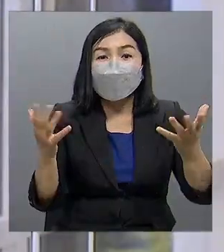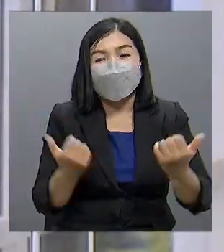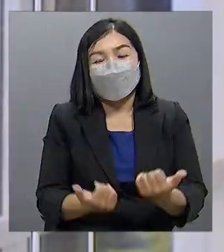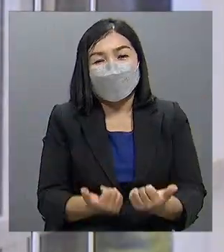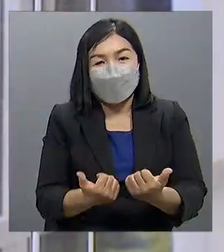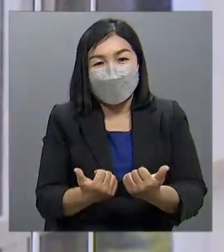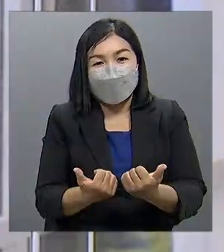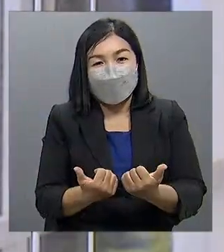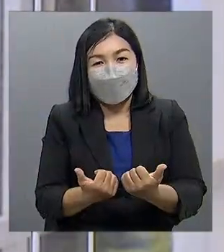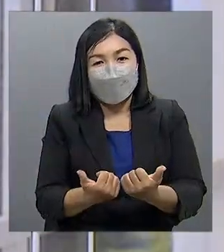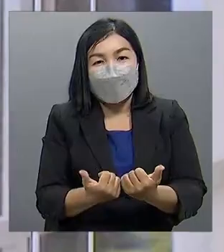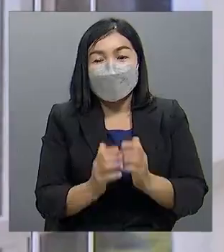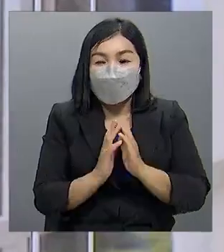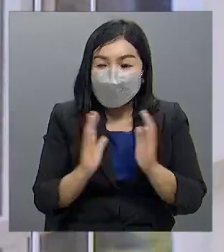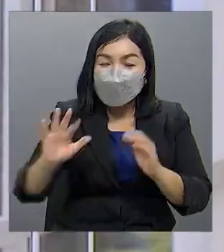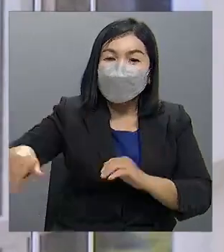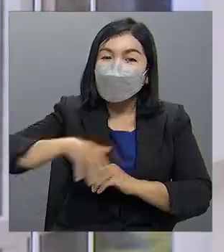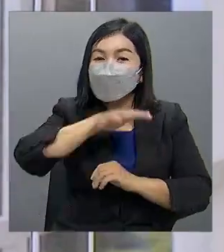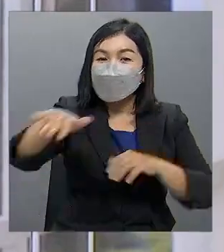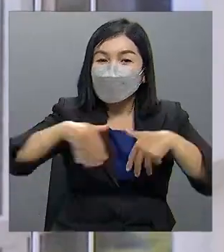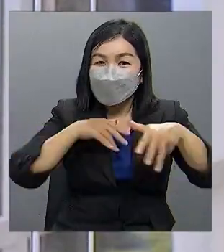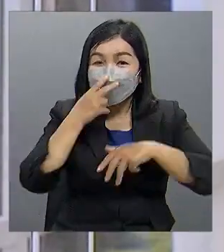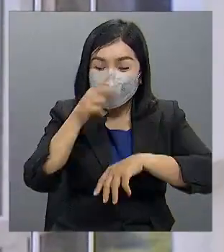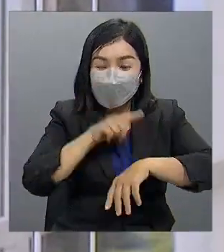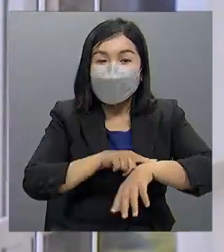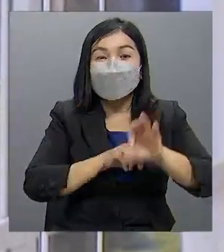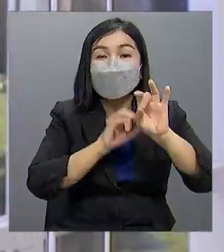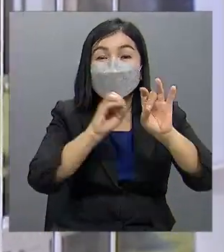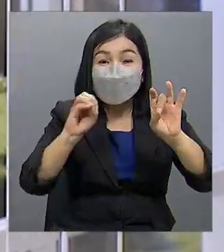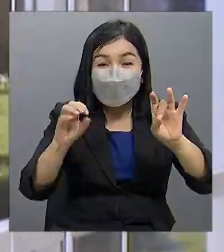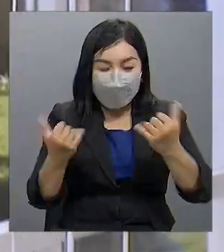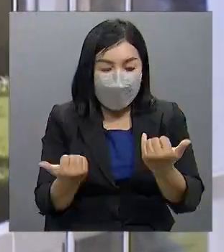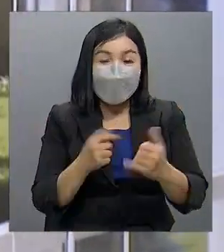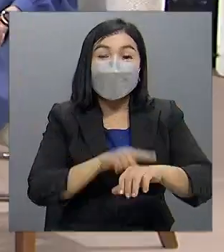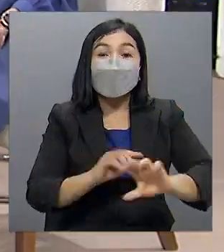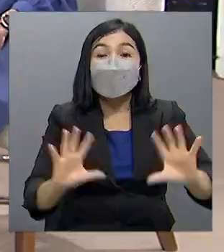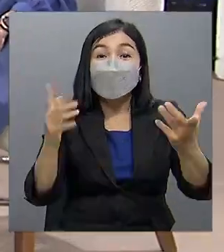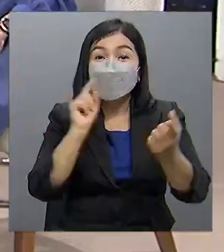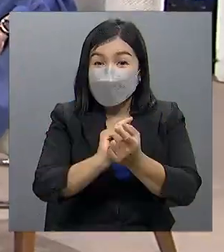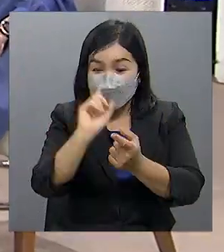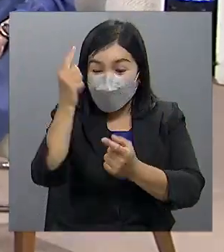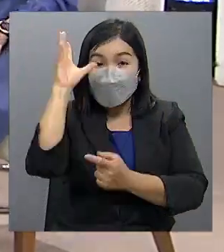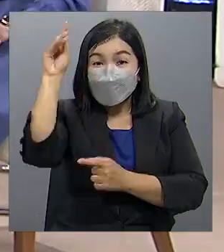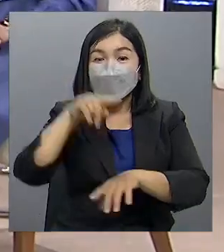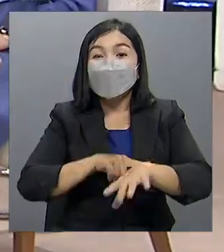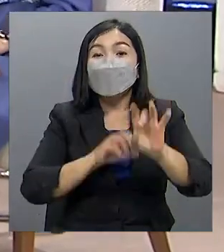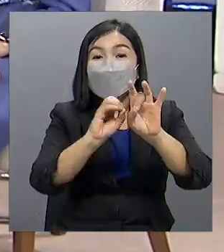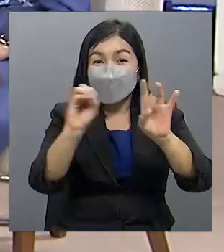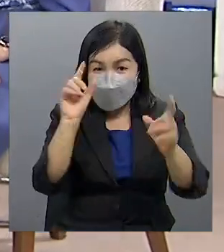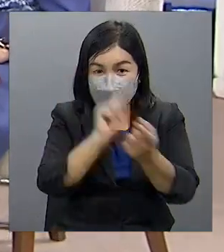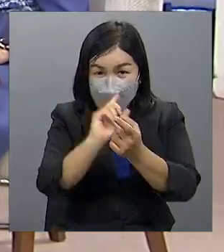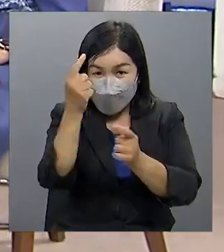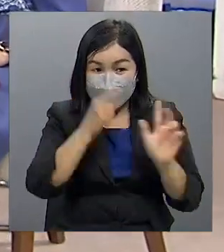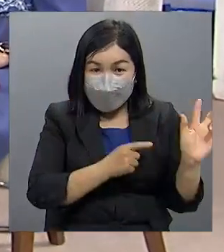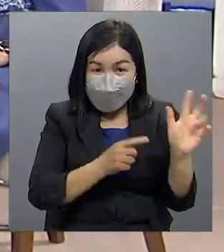มต้องขอขอบคุณทุกการติดตามตั้งแต่8โมงเช้าเป็นต้นมานะครับวันนี้หมดเวลาแล้วครับพรุ่งนี้เจอกันเวลาเดิม8โมงเช้าเป็นต้นไปเรา3คนและทีมงานวัน